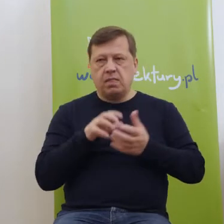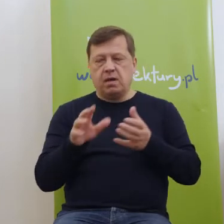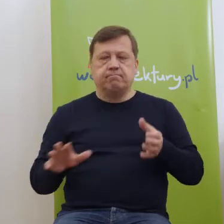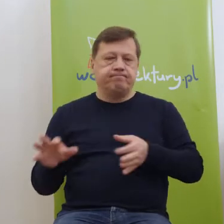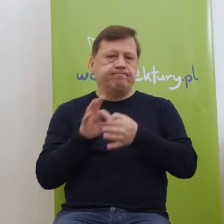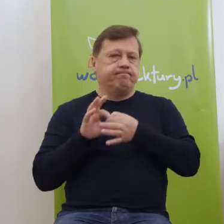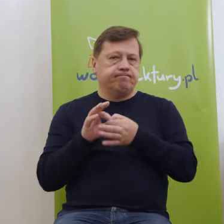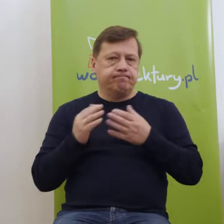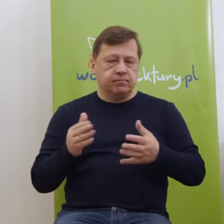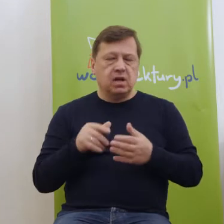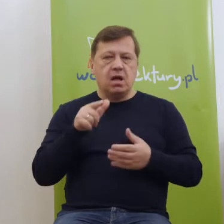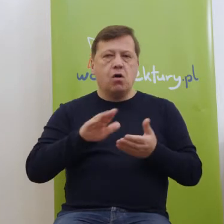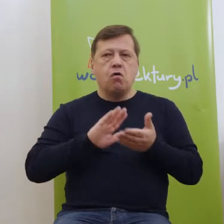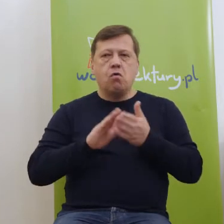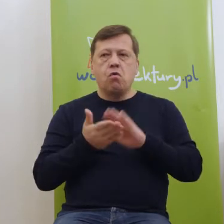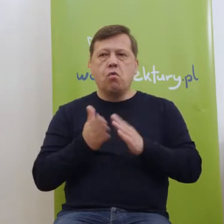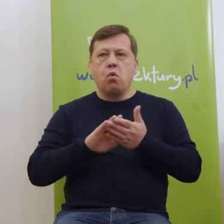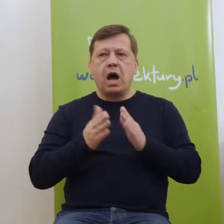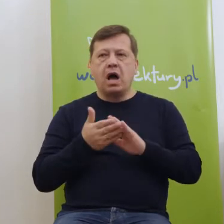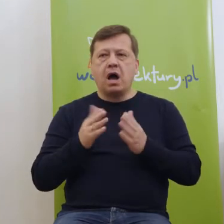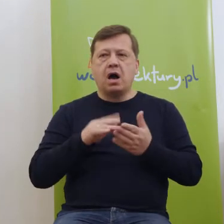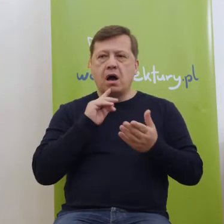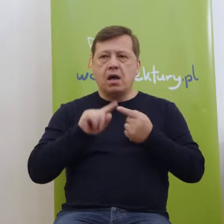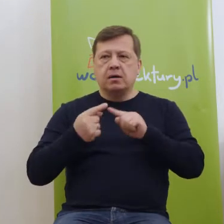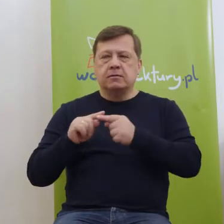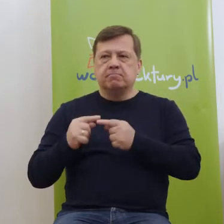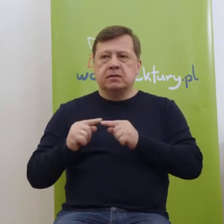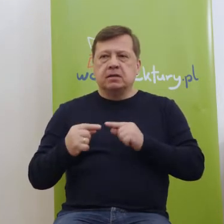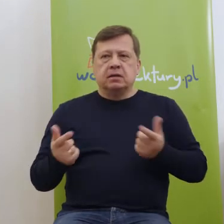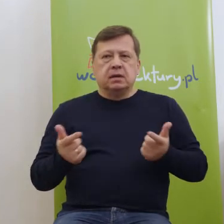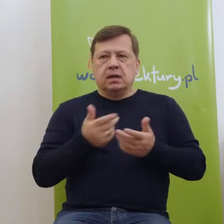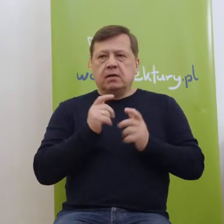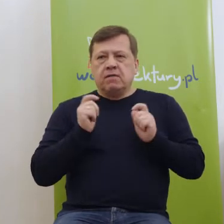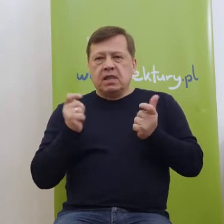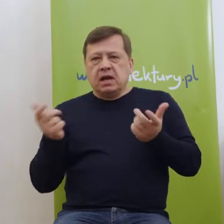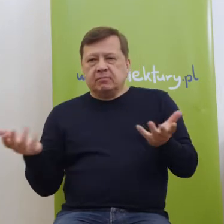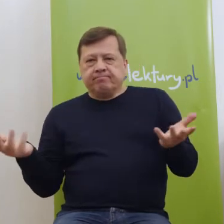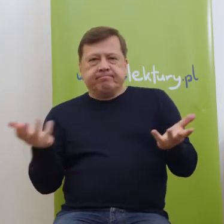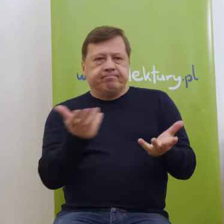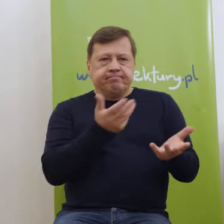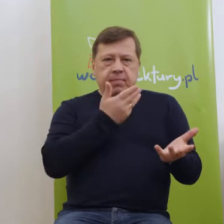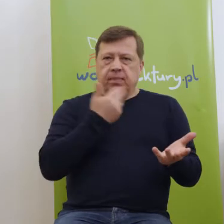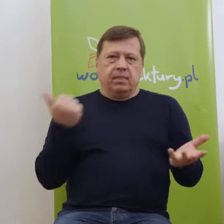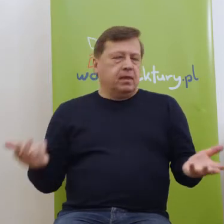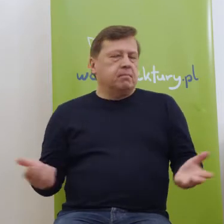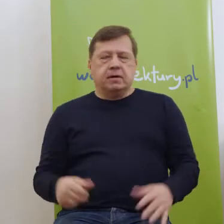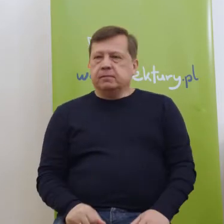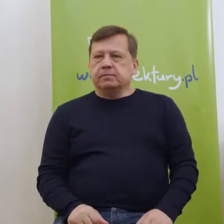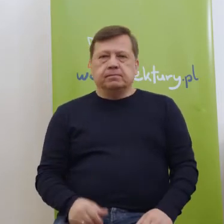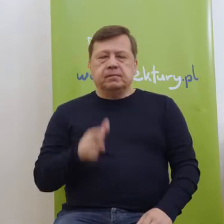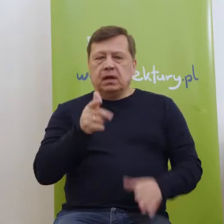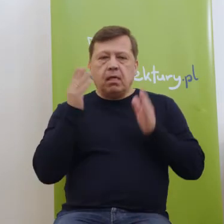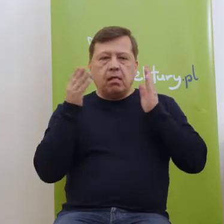takiego układu zdarzeń, w którym by go nie było. Także mimo, że wydaje mi się, że tutaj uwaga jest